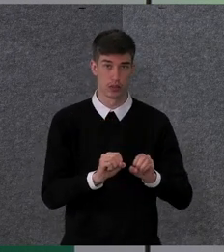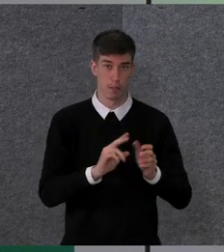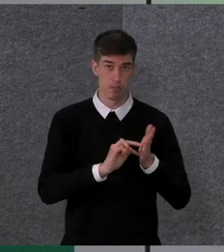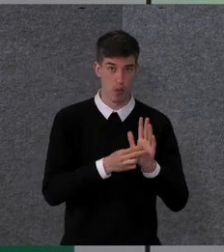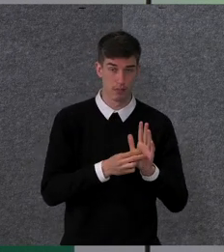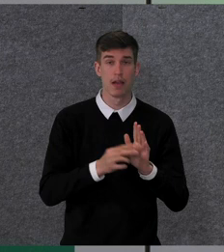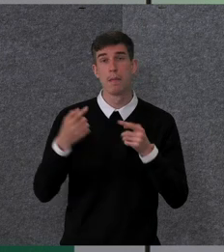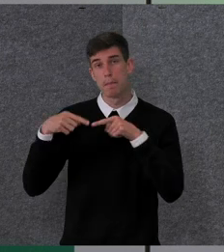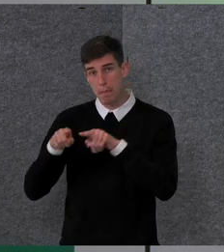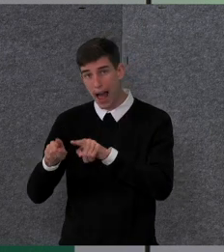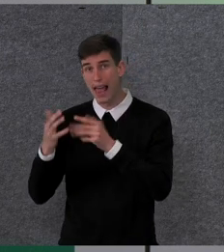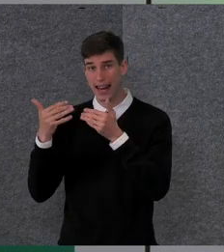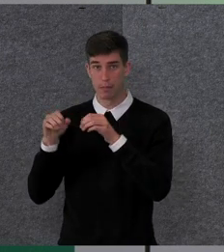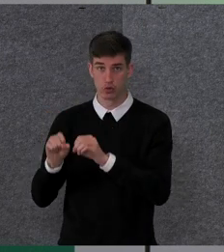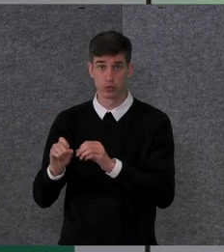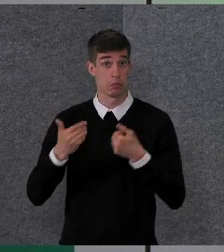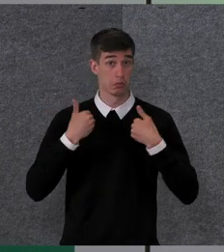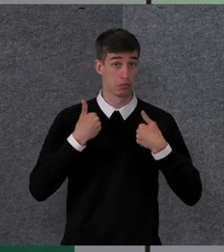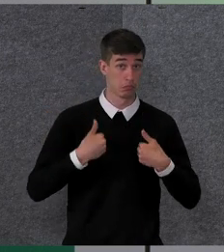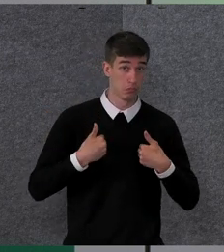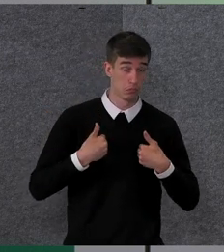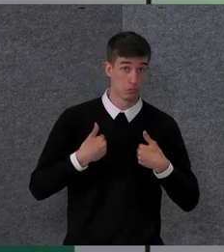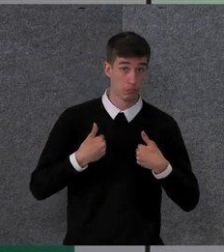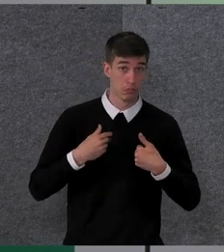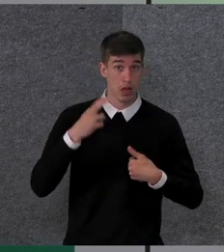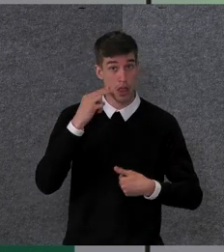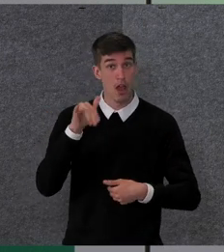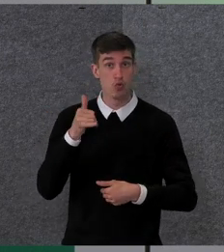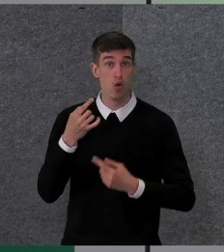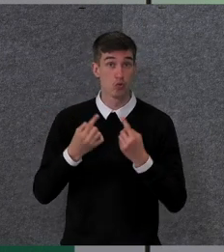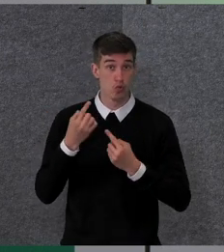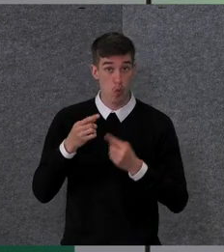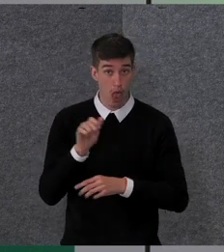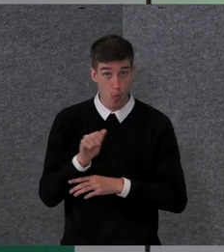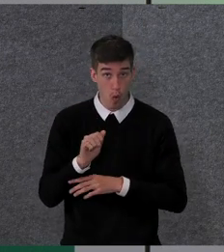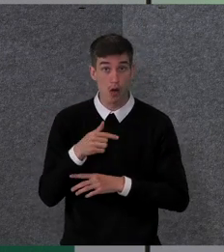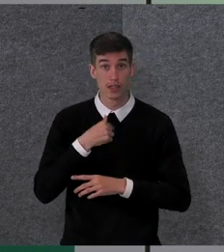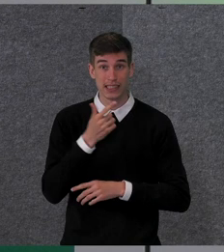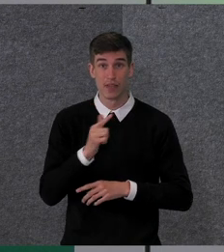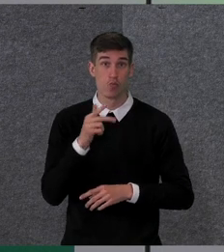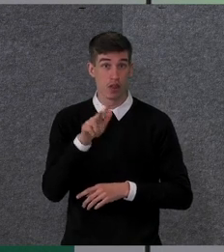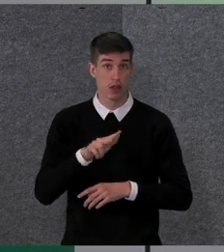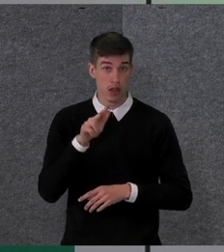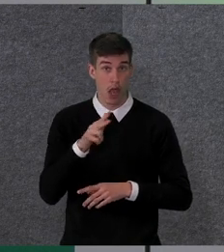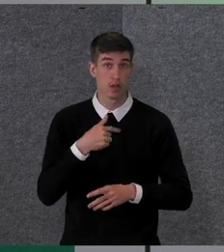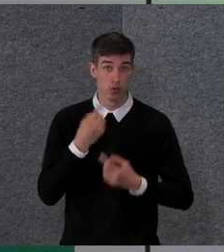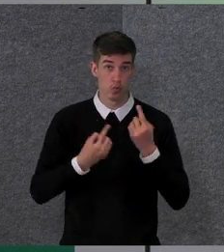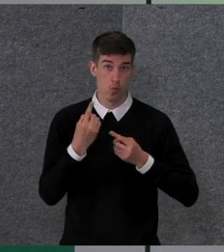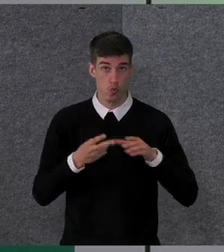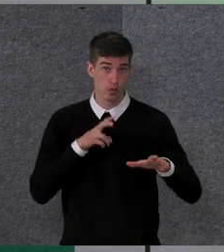der Klimapolitik. Kurz zu mir. Mein Name ist Jörg Grünauer, seit 2013 aktives Mitglied der